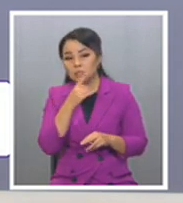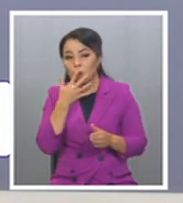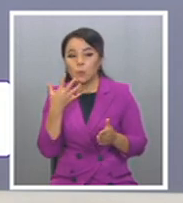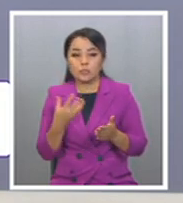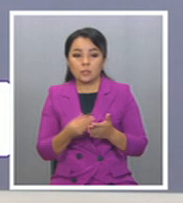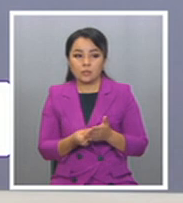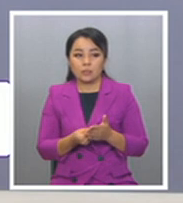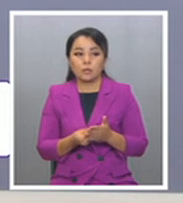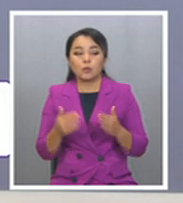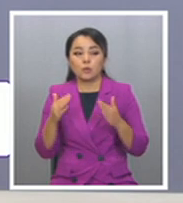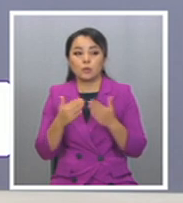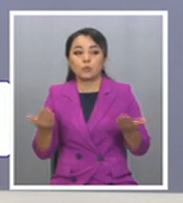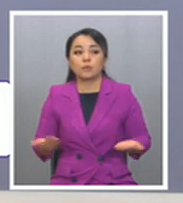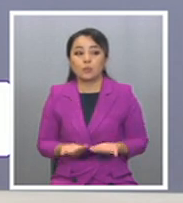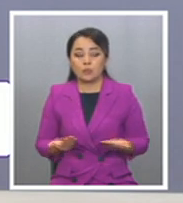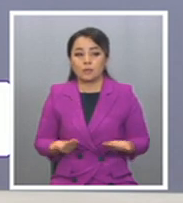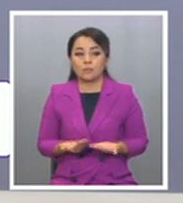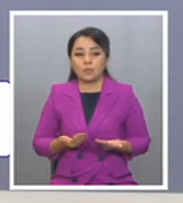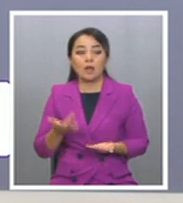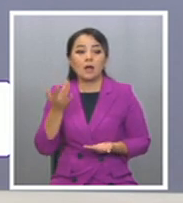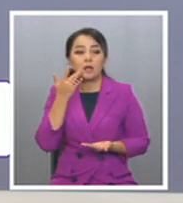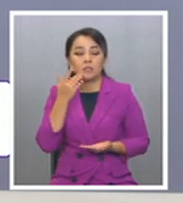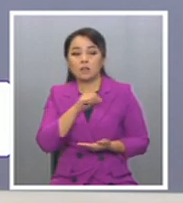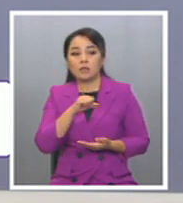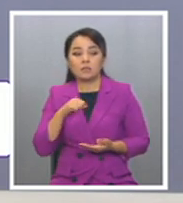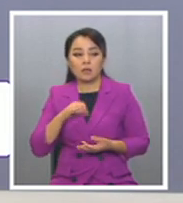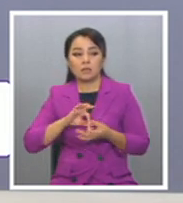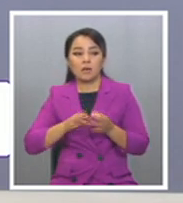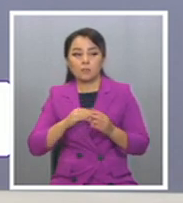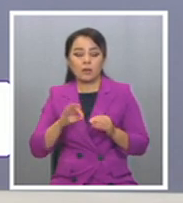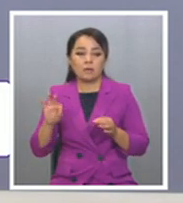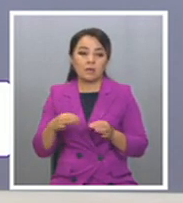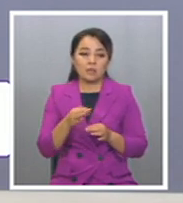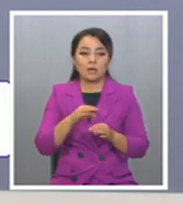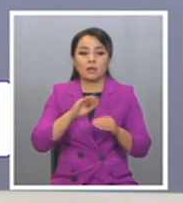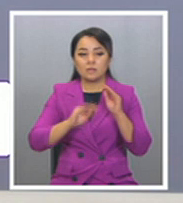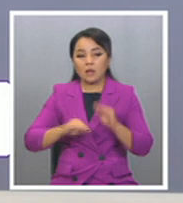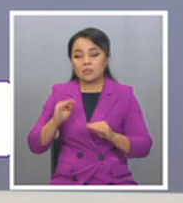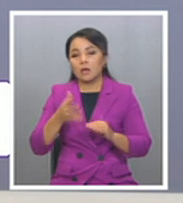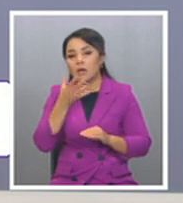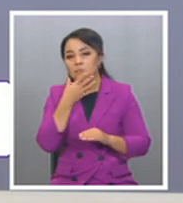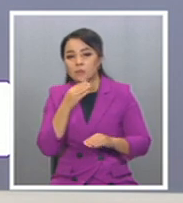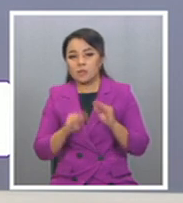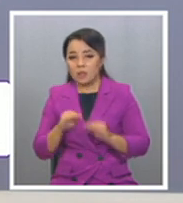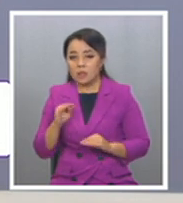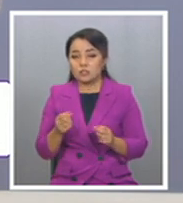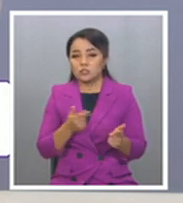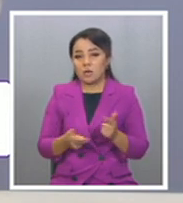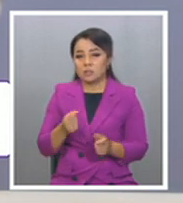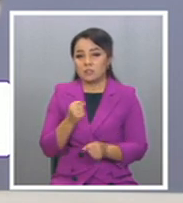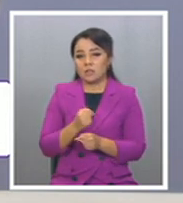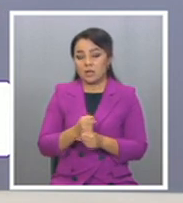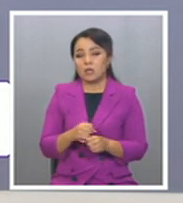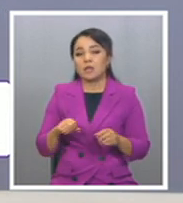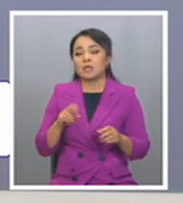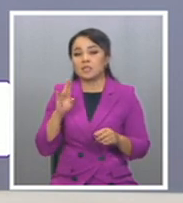өздерінің киіз үйлерін әдеттен тыс өрнектермен сәндеп, әрлеп, жасаған